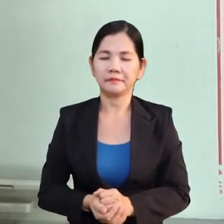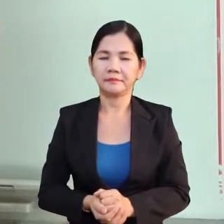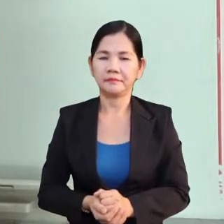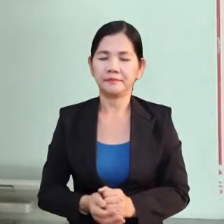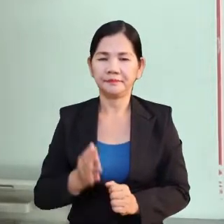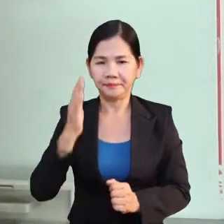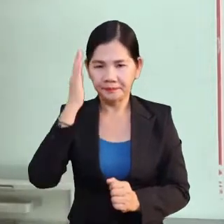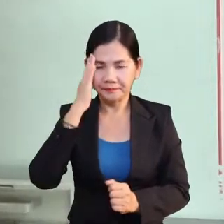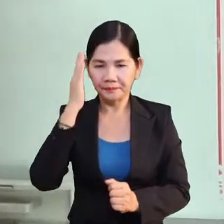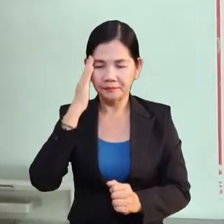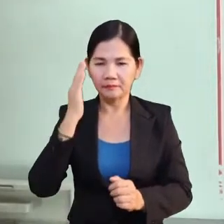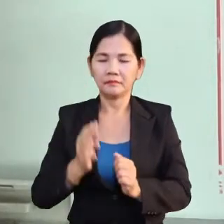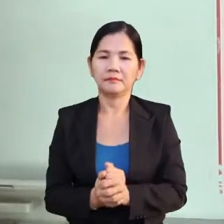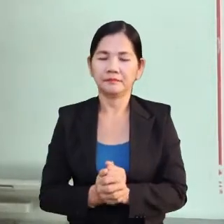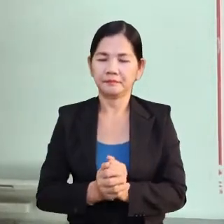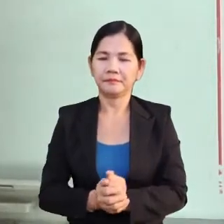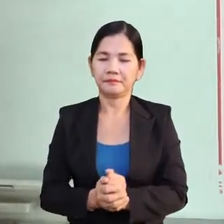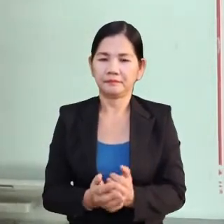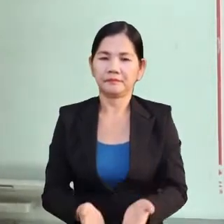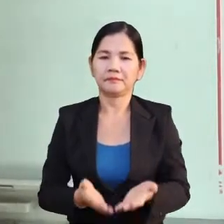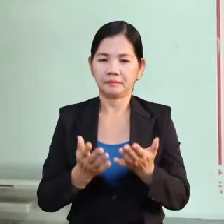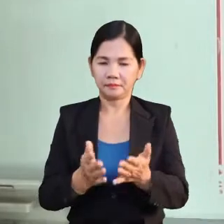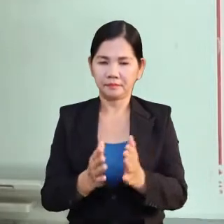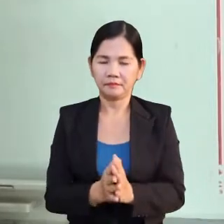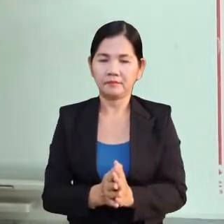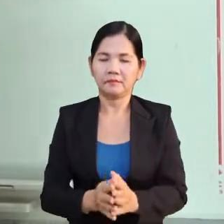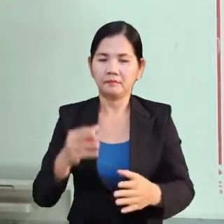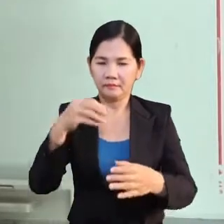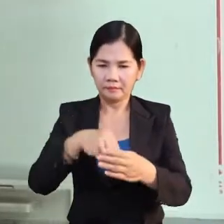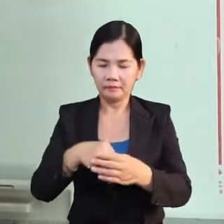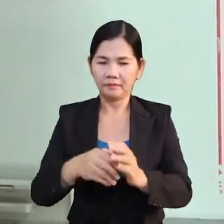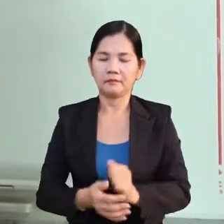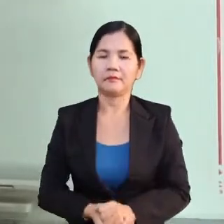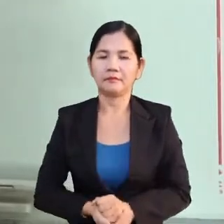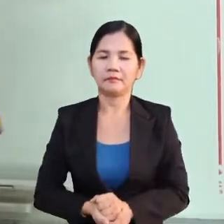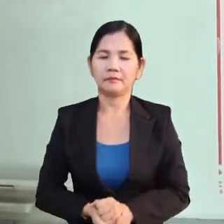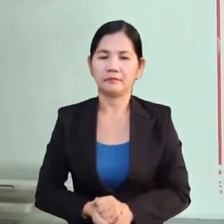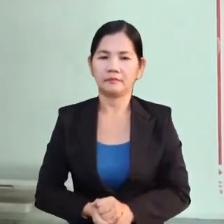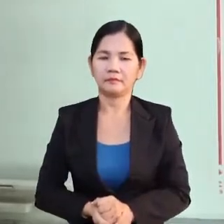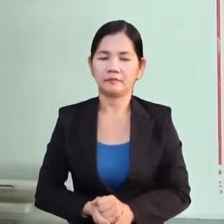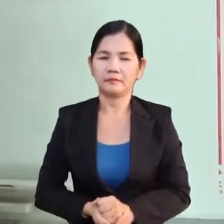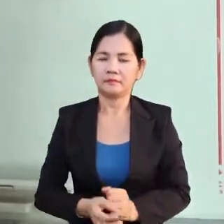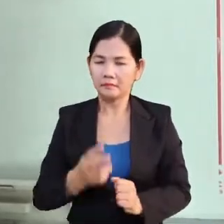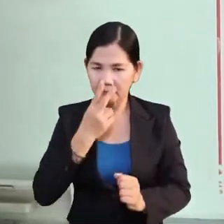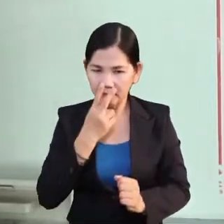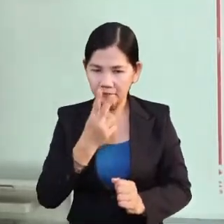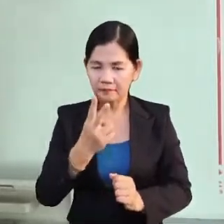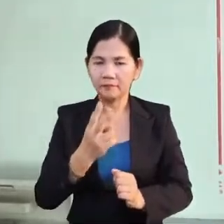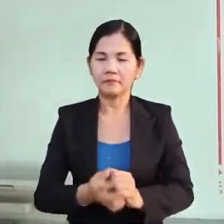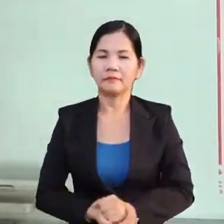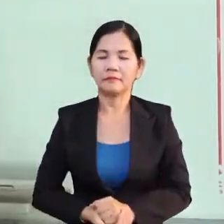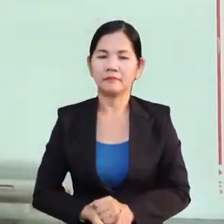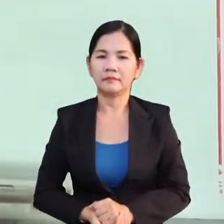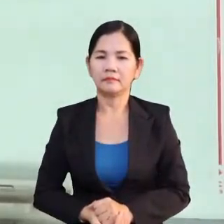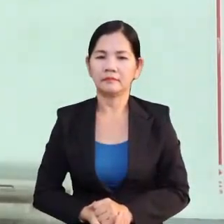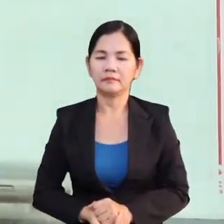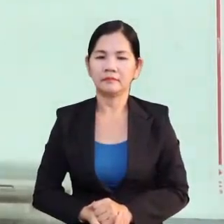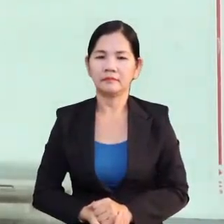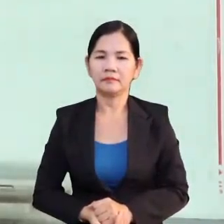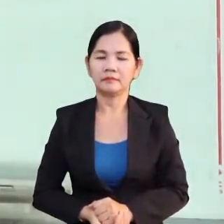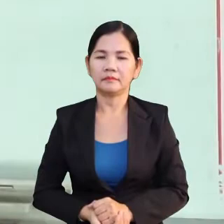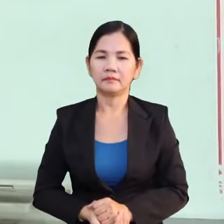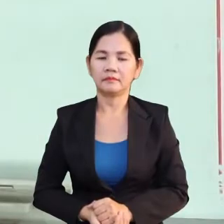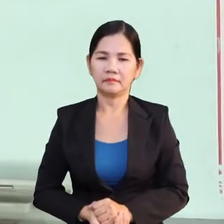ចាំមើលបន្តទៀតតើអ្នកគ្រូនឹងមានអ្វីហើយយកមកដាក់នៅក្នុងកាតាបនេះណាអញ្ចឹងកូនចាំមើលទាំងអស់គ្នា